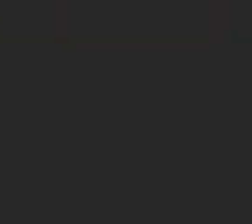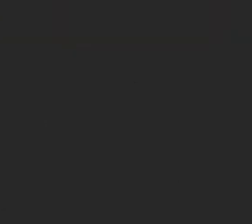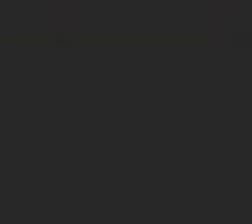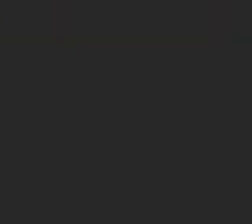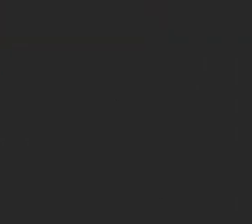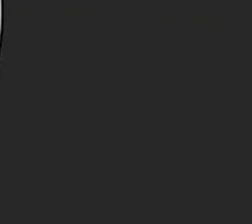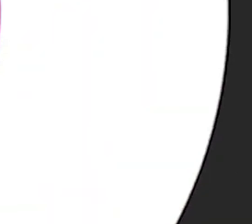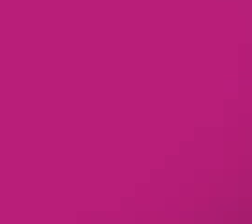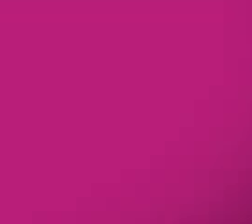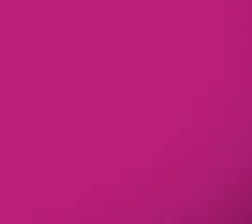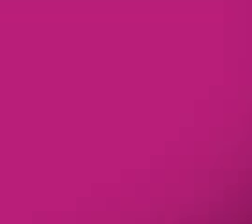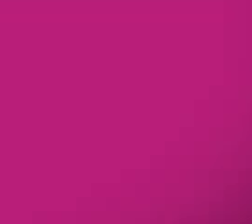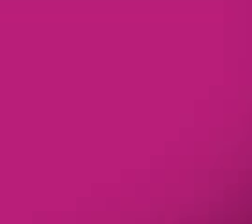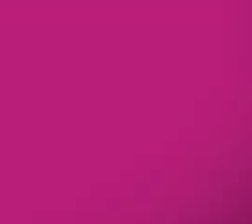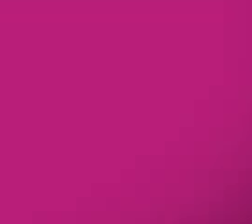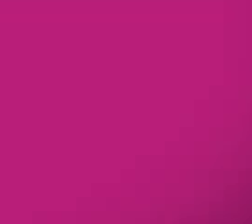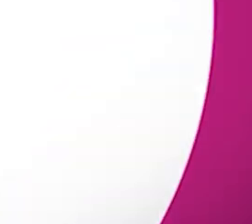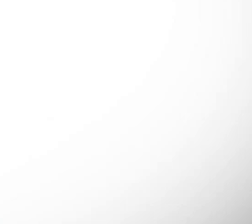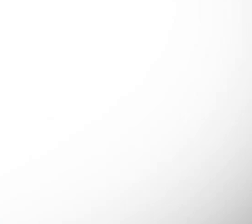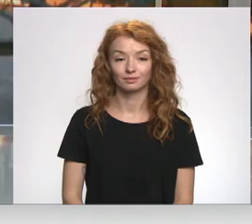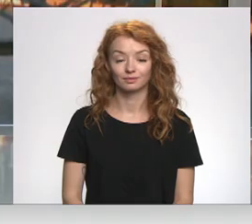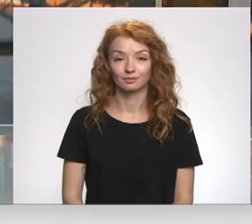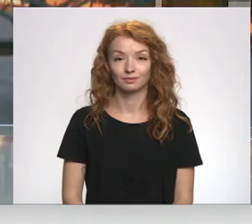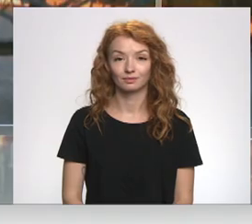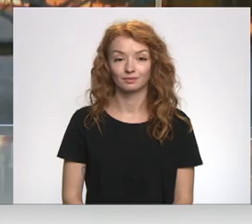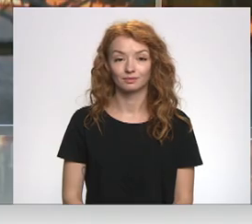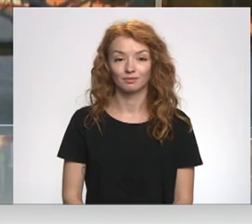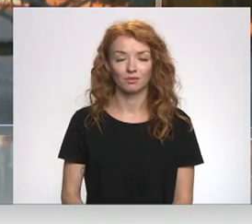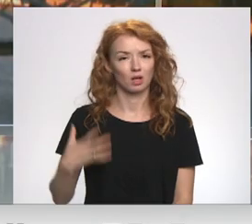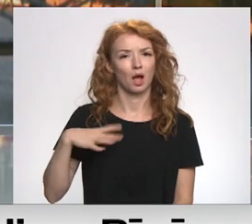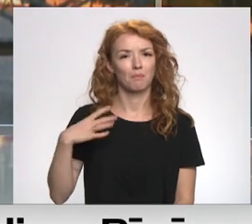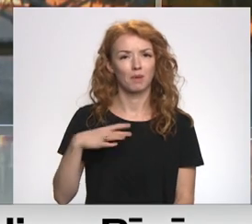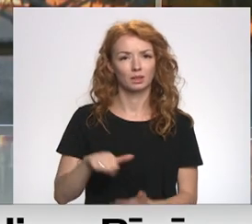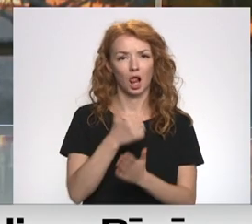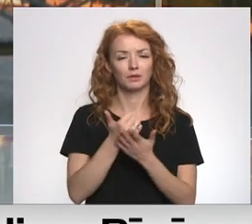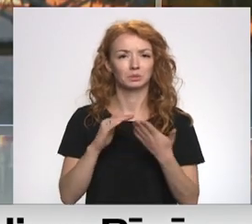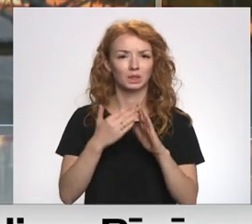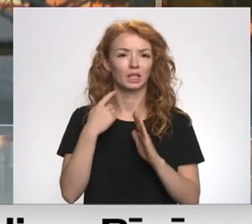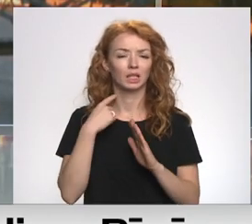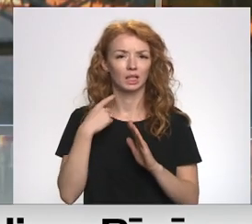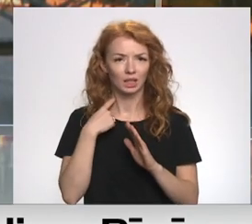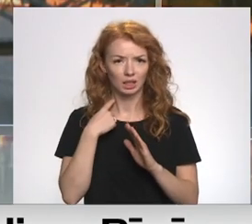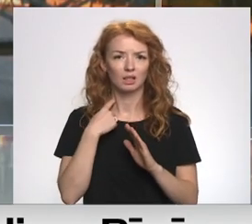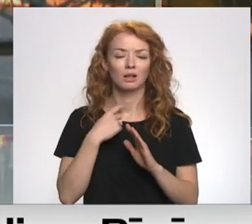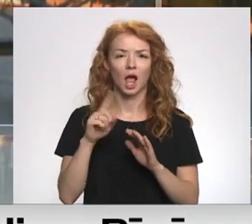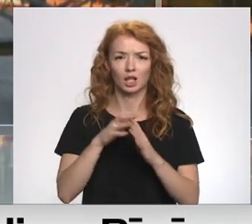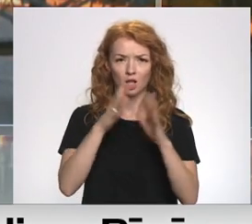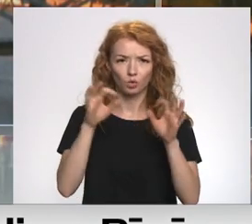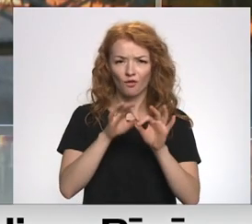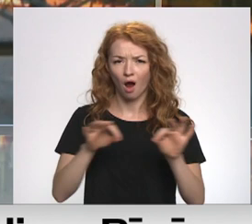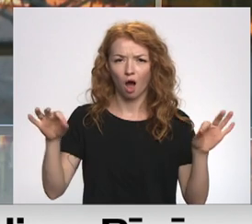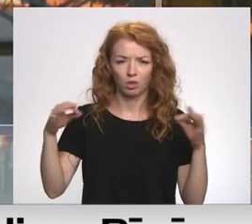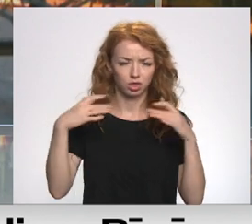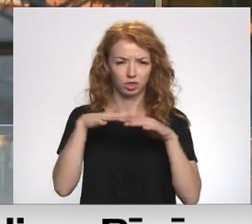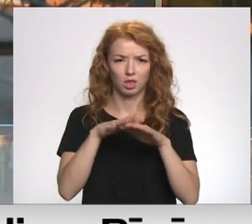Re, viss ēters ir te! Kāpēc galvaspilsēta Rīga pinas gaisa vadu muģekļos? Kā tikt